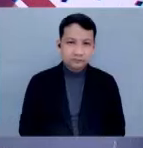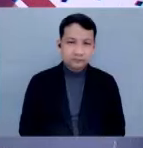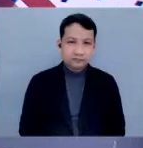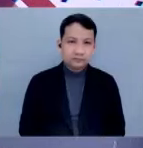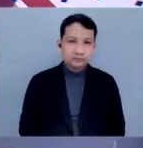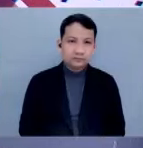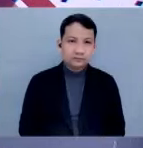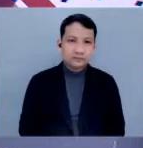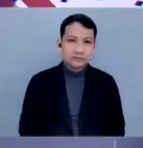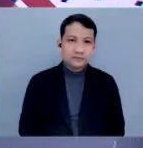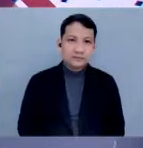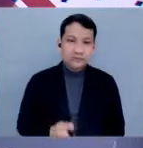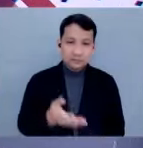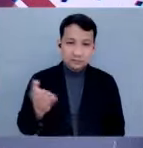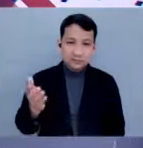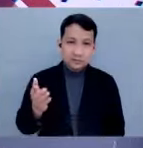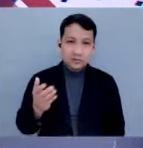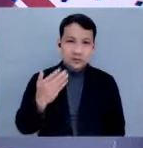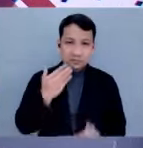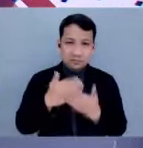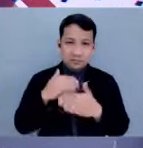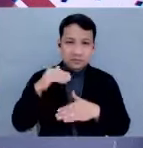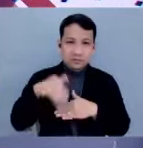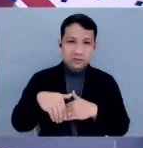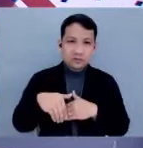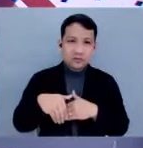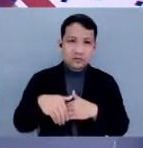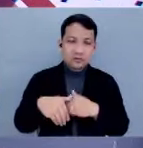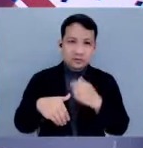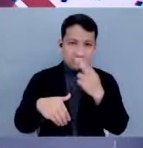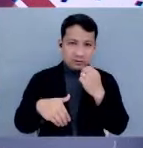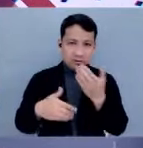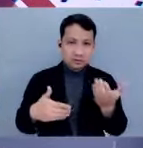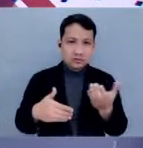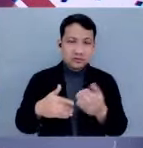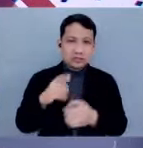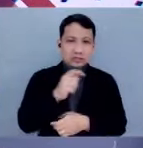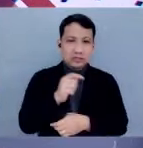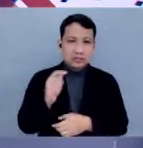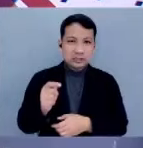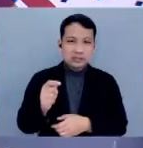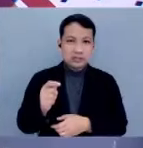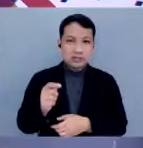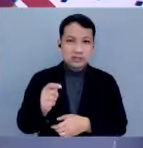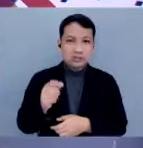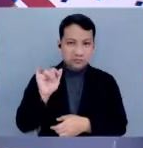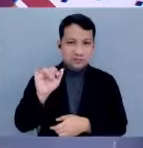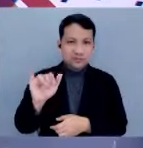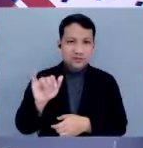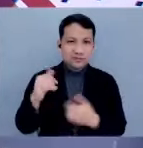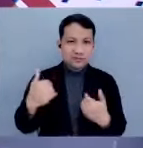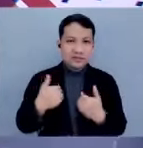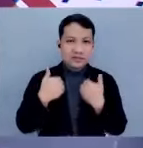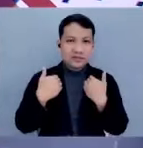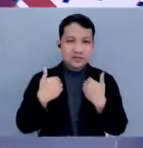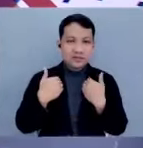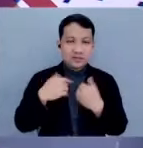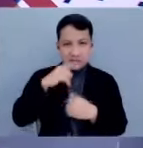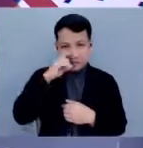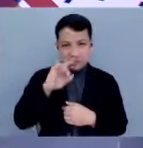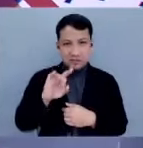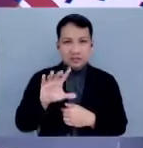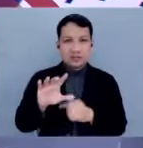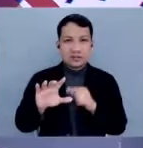Para naman sa ating pabaong pampa-good night, walang pinipiling edad ang pagti-TikTok. Forever young ang motto ng 84 years old na